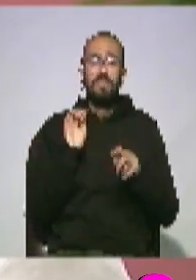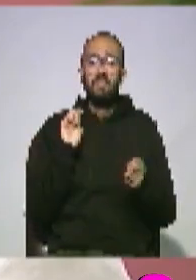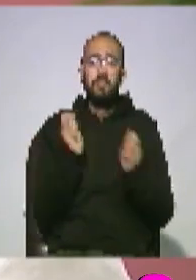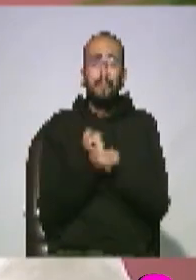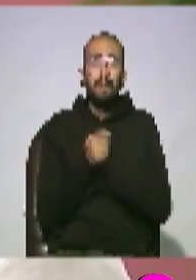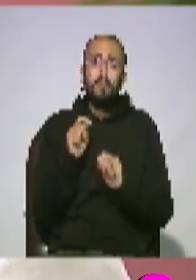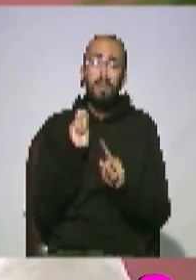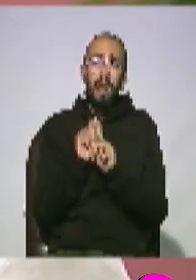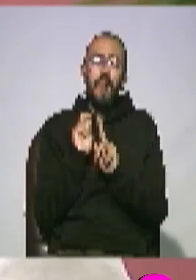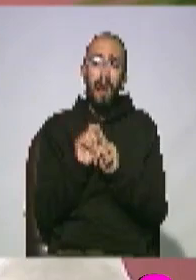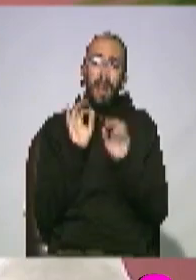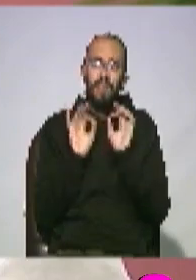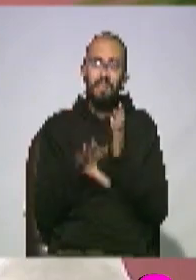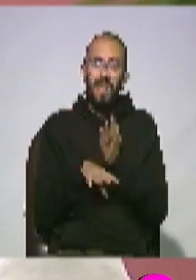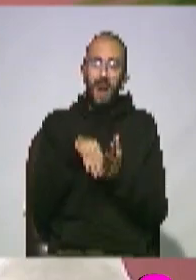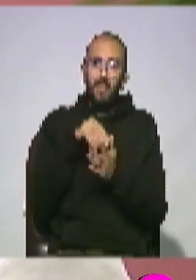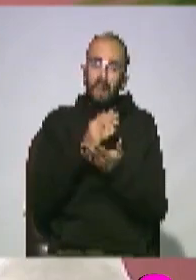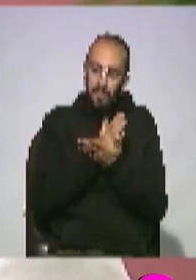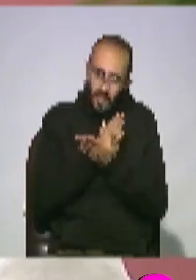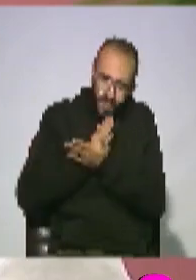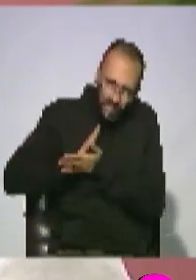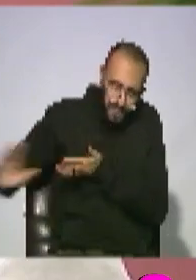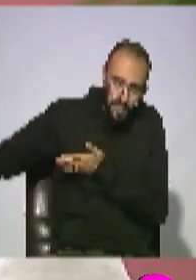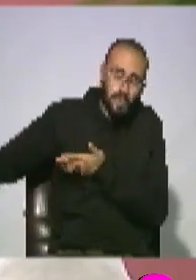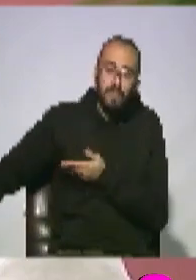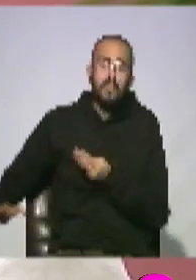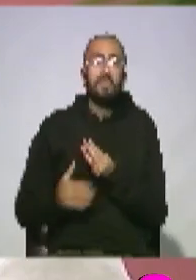ننسفها نسفا وبعدين نبدا نعيد.